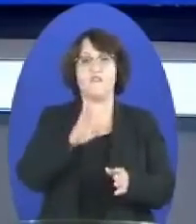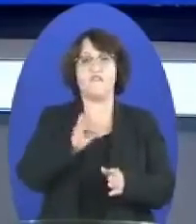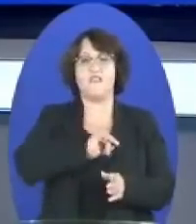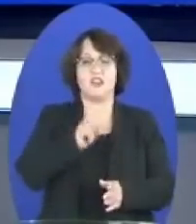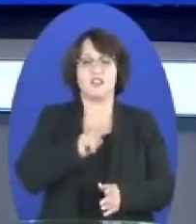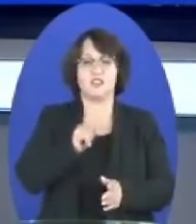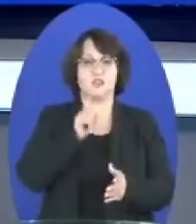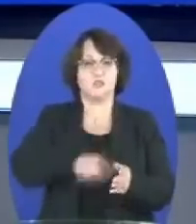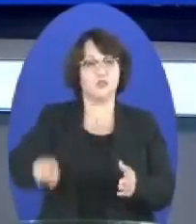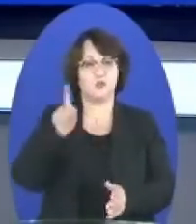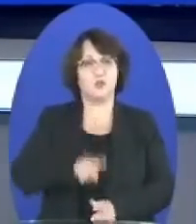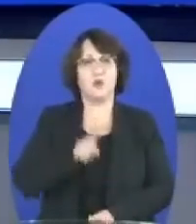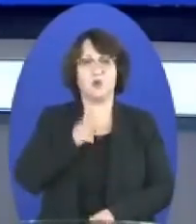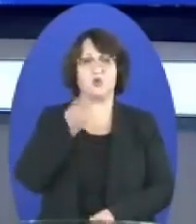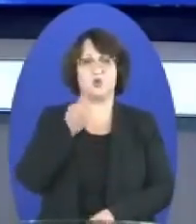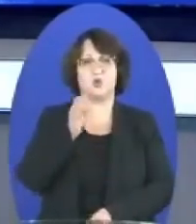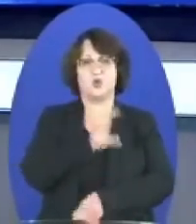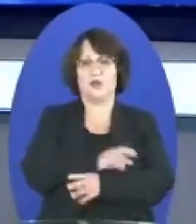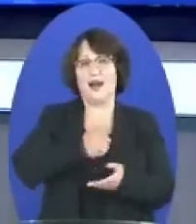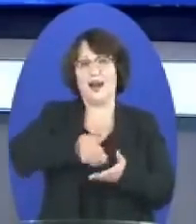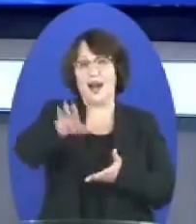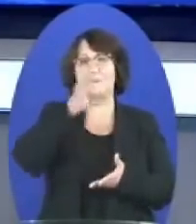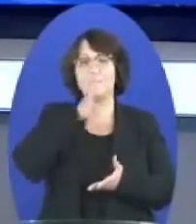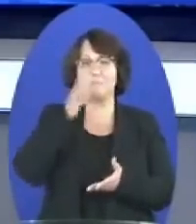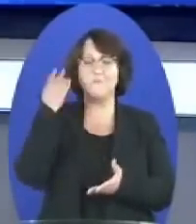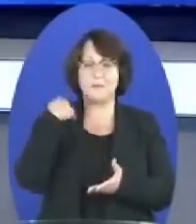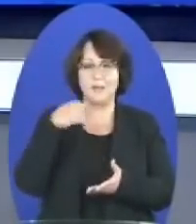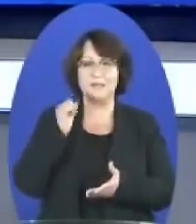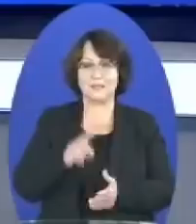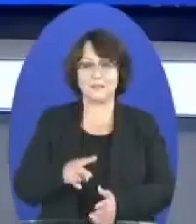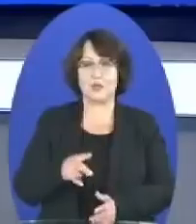хүчингүй болгох төлөвлөгөө зарласан юм а. Гэвч энэ төлөвлөгөөг